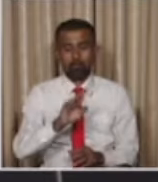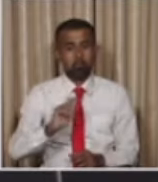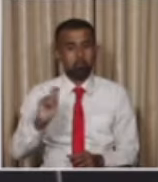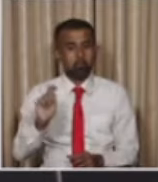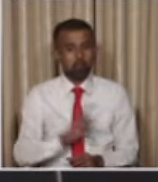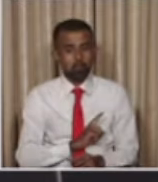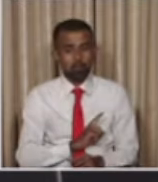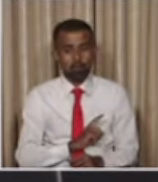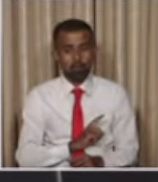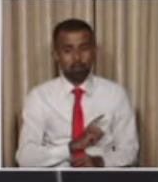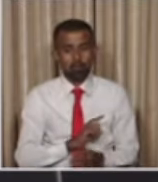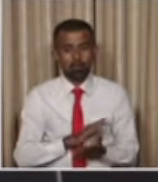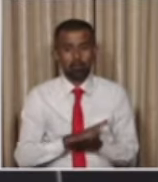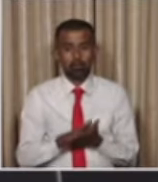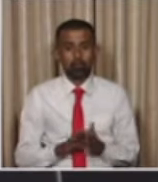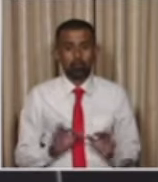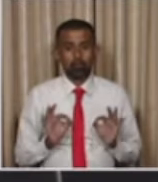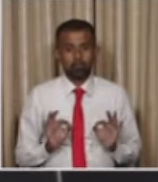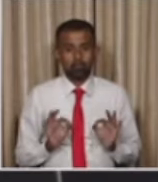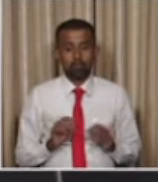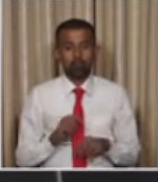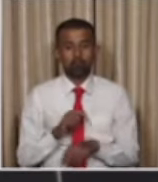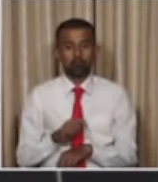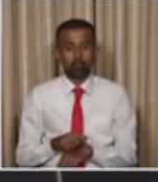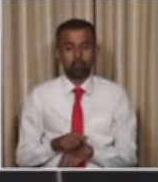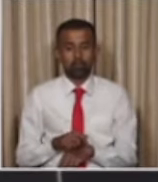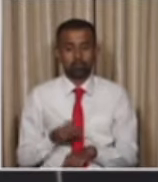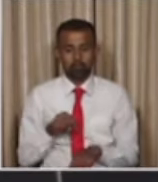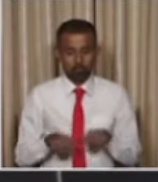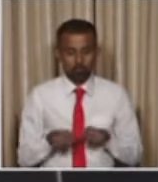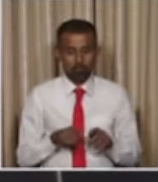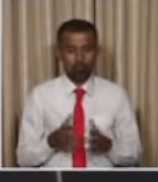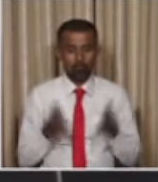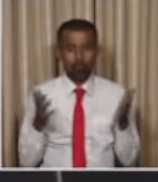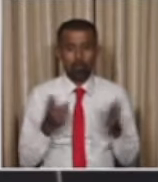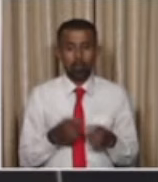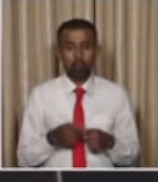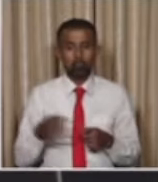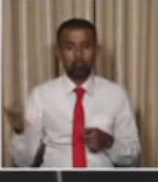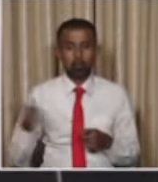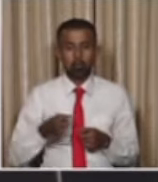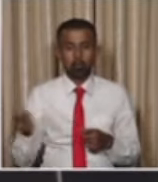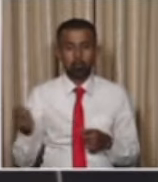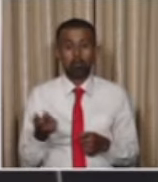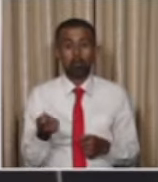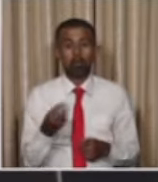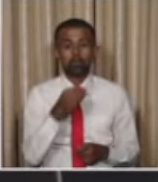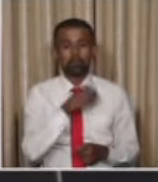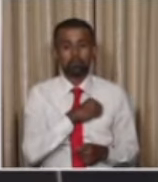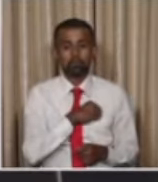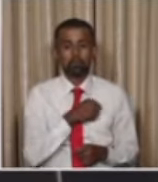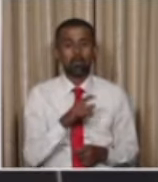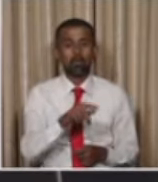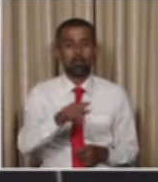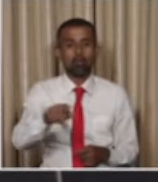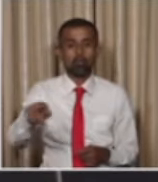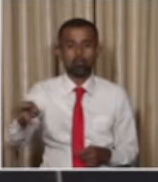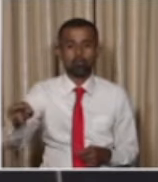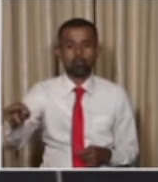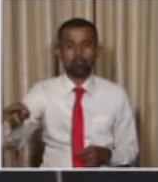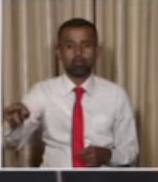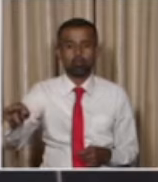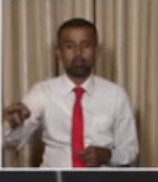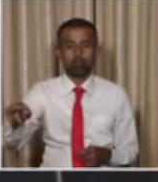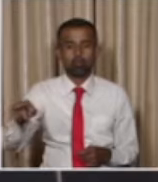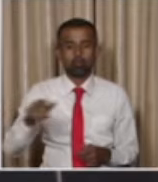කරමින් කරන්න සූදානම්ව හිටියේදී මේ වගේ විශාල මුදලක් ගෙවීමෙන් කාගේ සාක්කුවටද මේ සල්ලි යන්නේ? ඒ